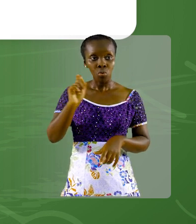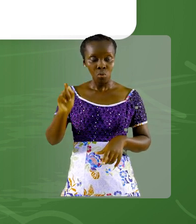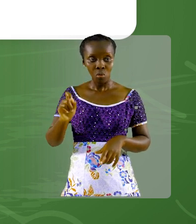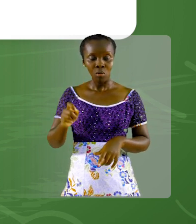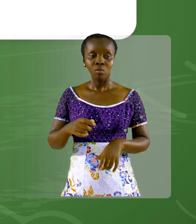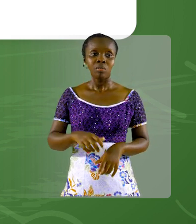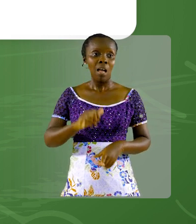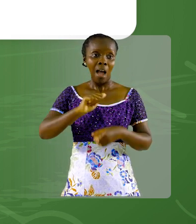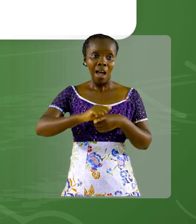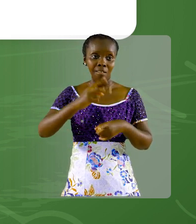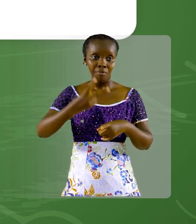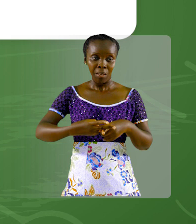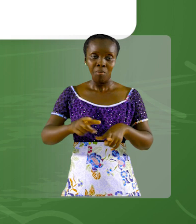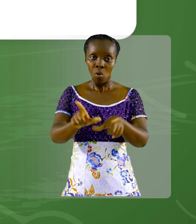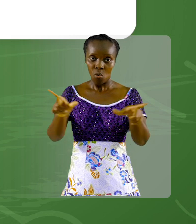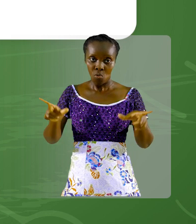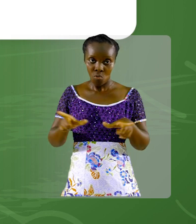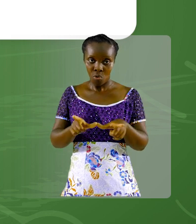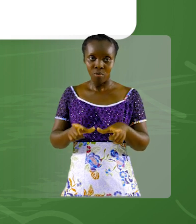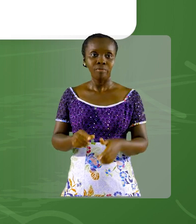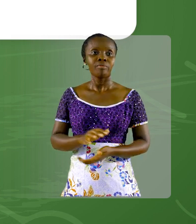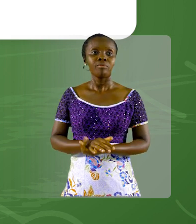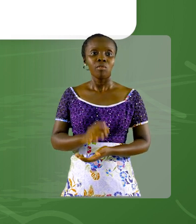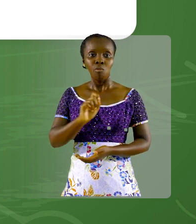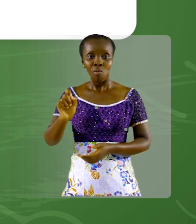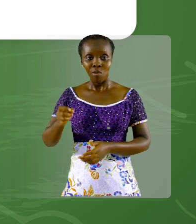c'est un adverbe de lieu.